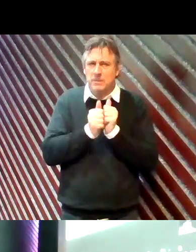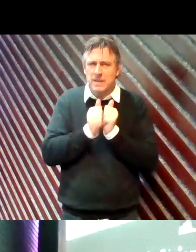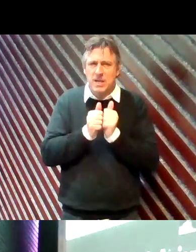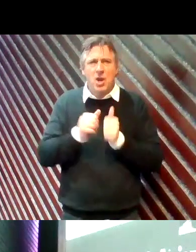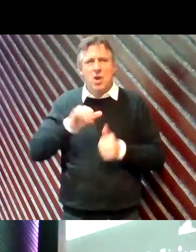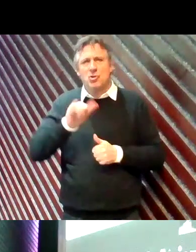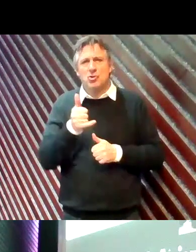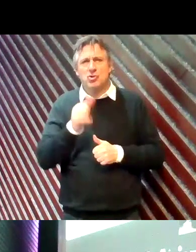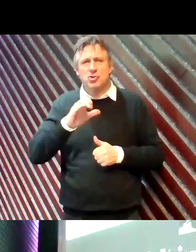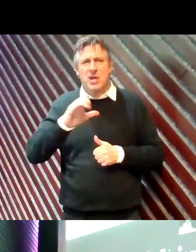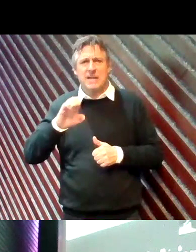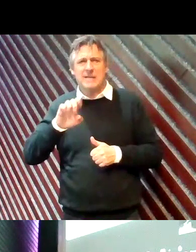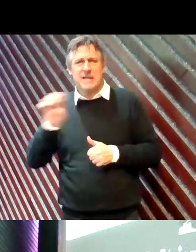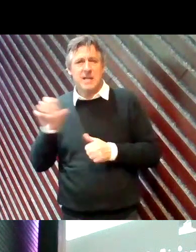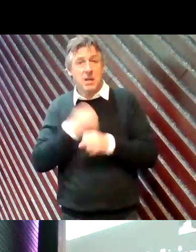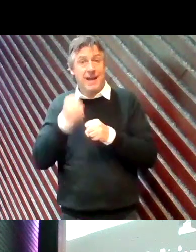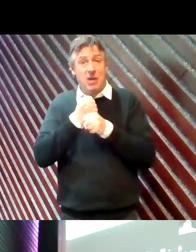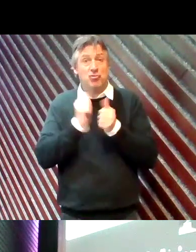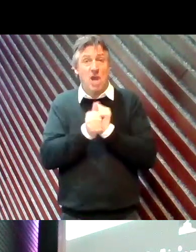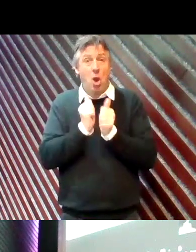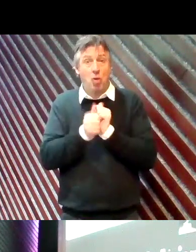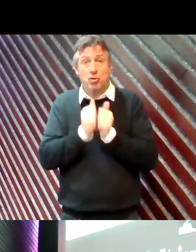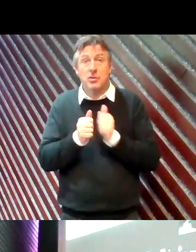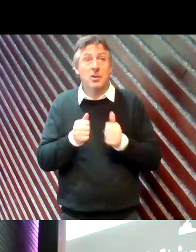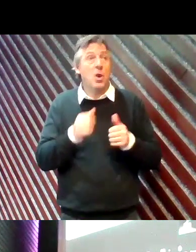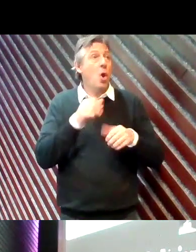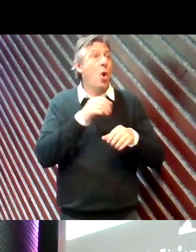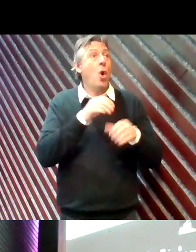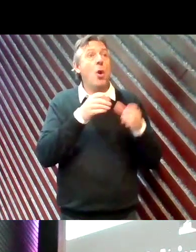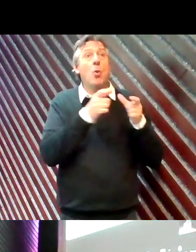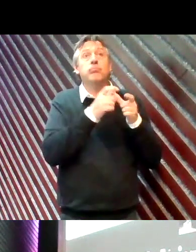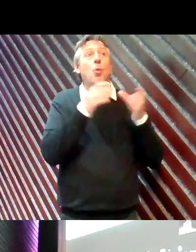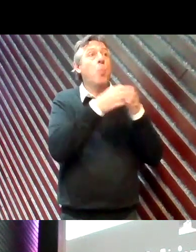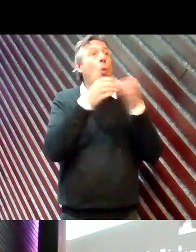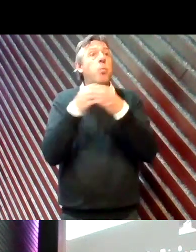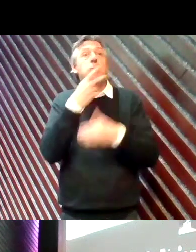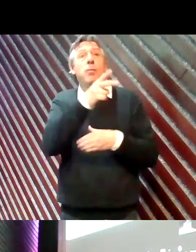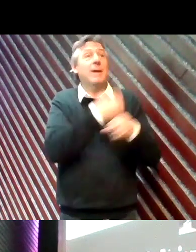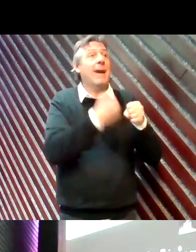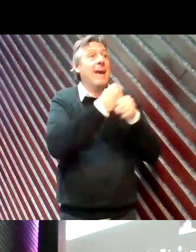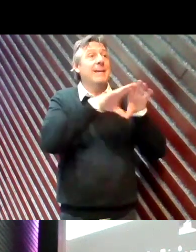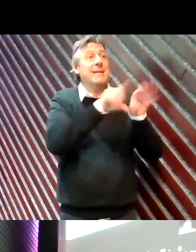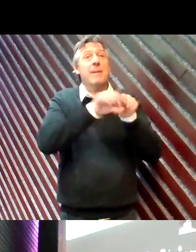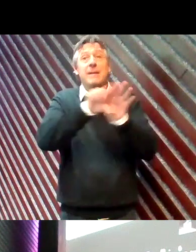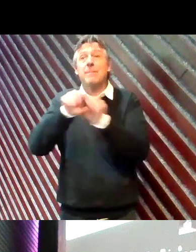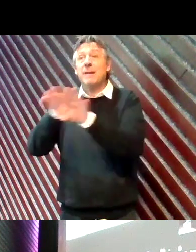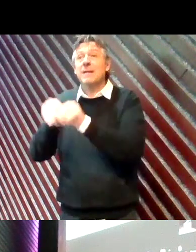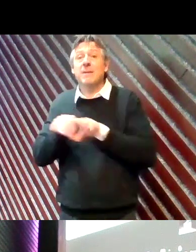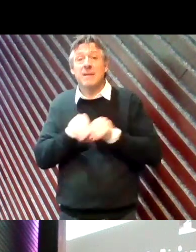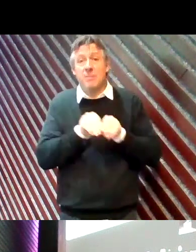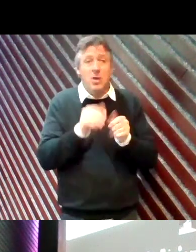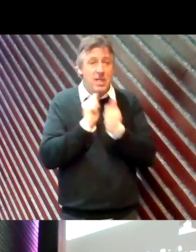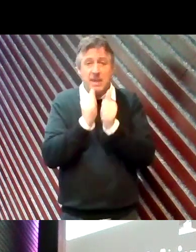L'objectif, c'est peut-être que chacun d'entre vous, vos organisations, organise des équipes. Et l'enjeu, finalement, le défi, c'est